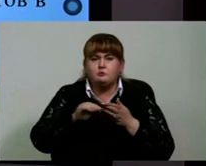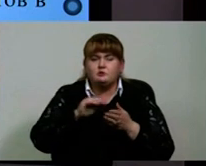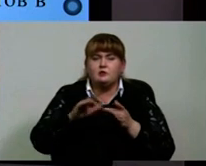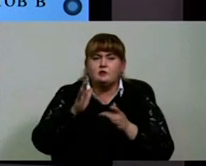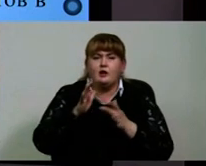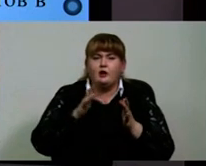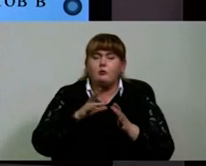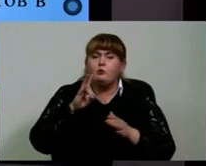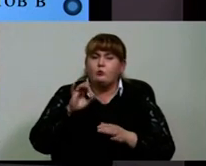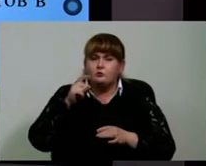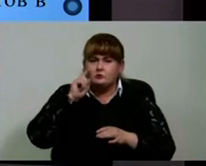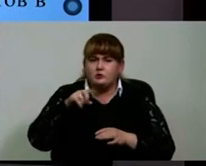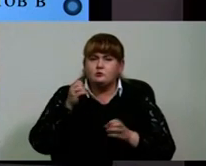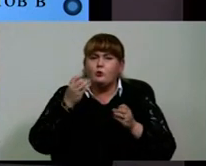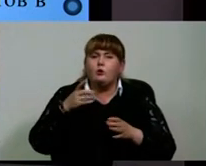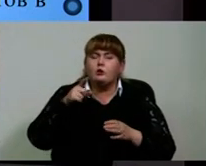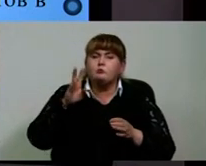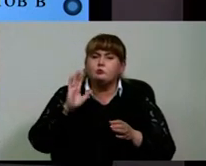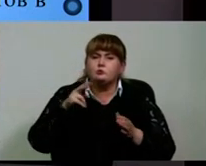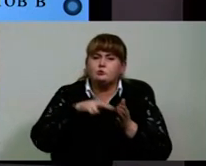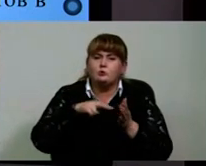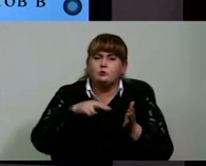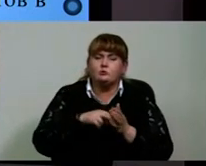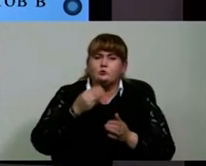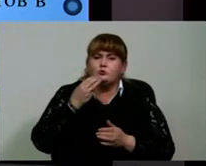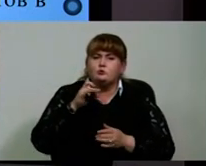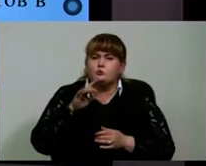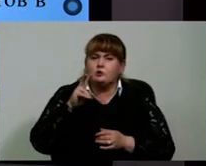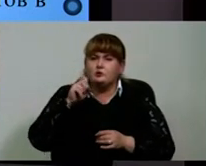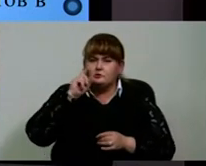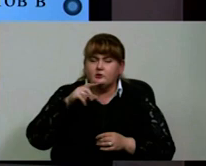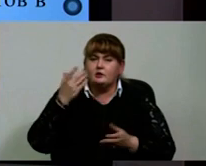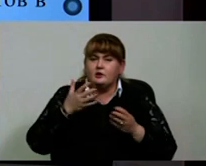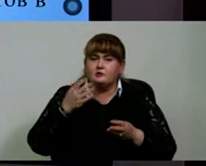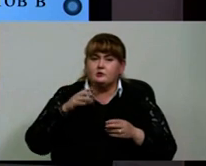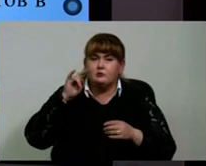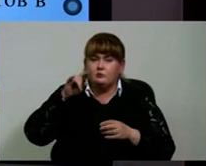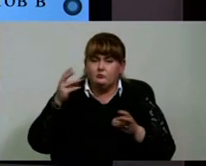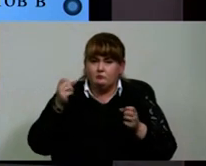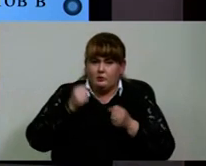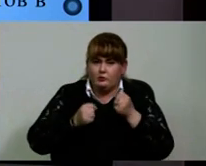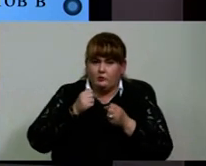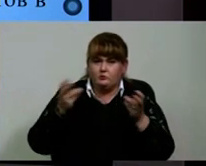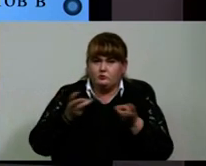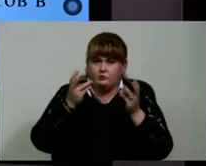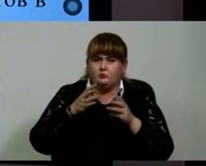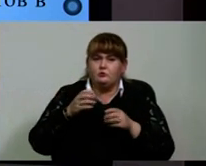телеграмму, но и знает, сколько она будет стоить. Шурка знает, что если загорелся мотор, то пламя нужно сшибать